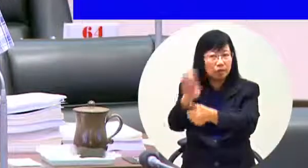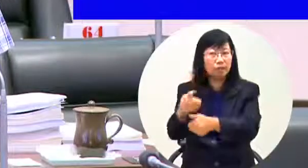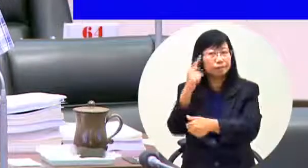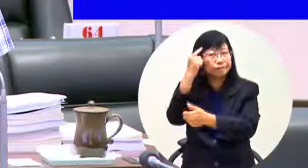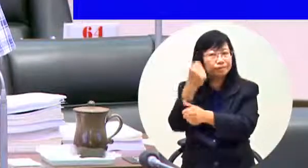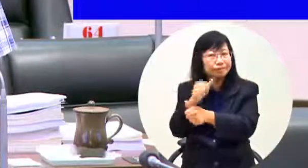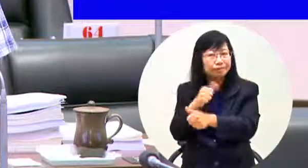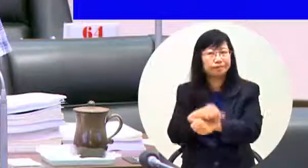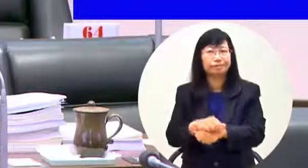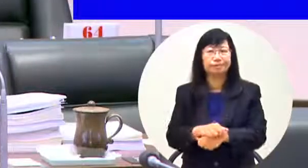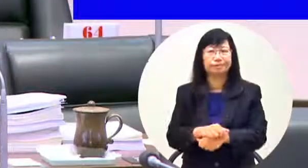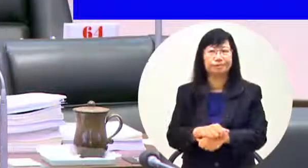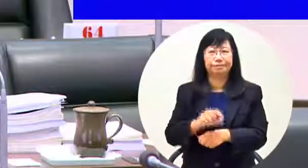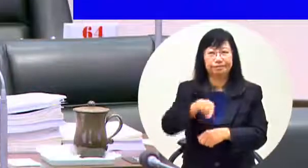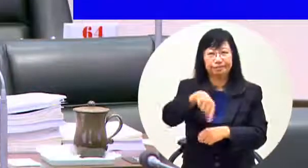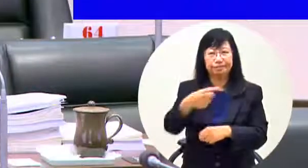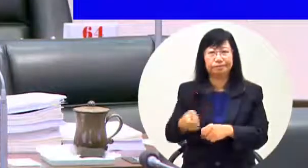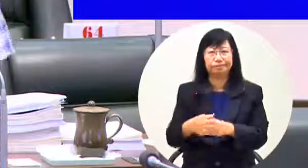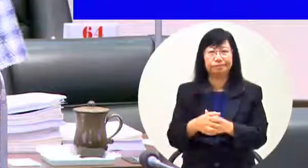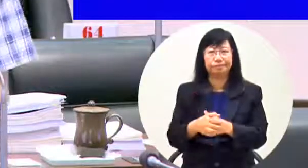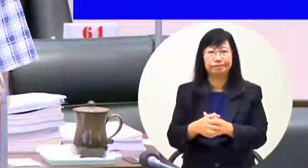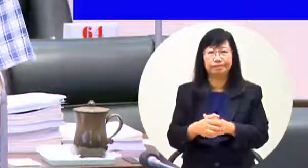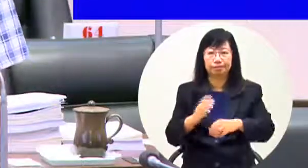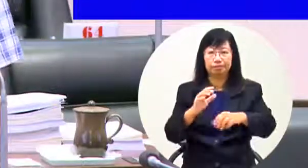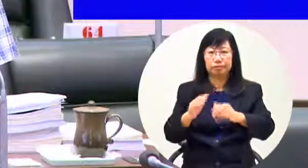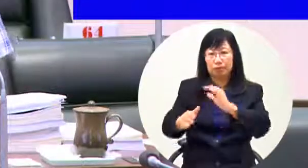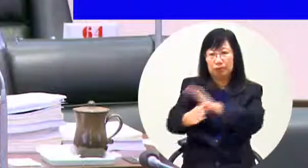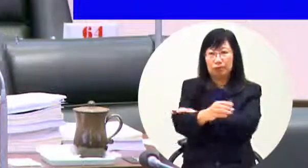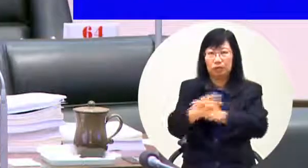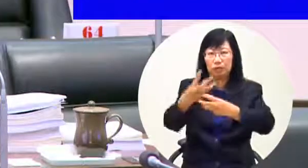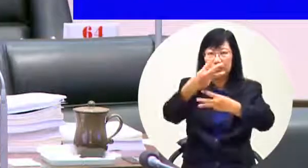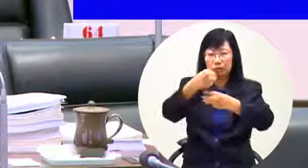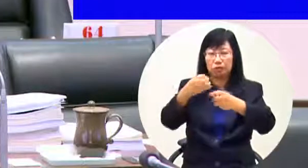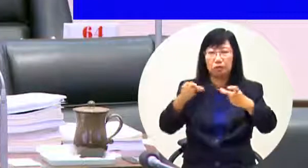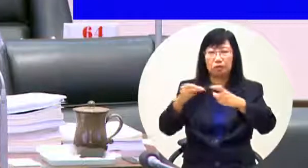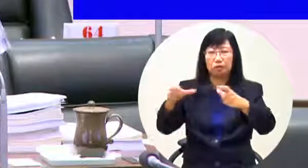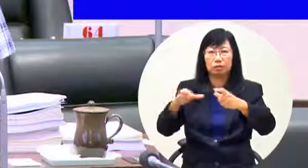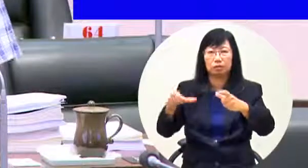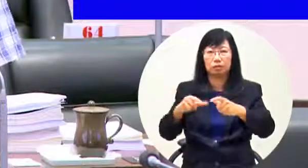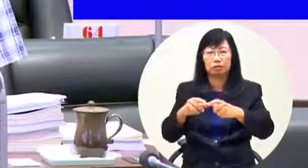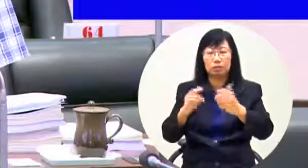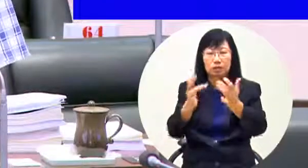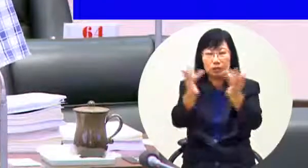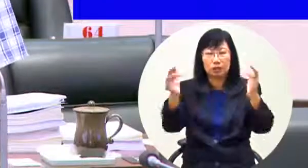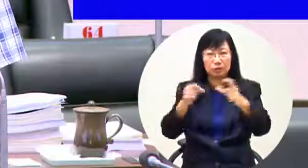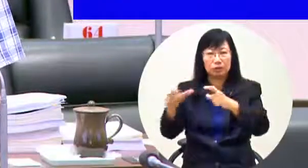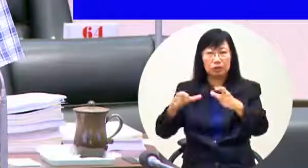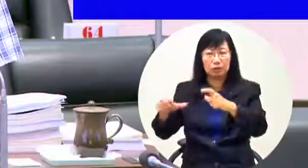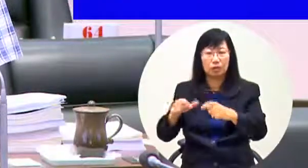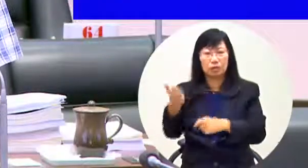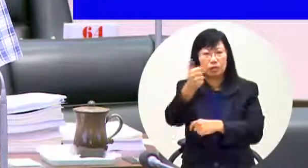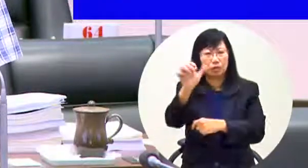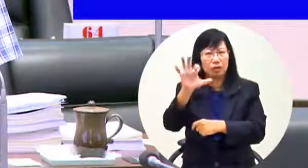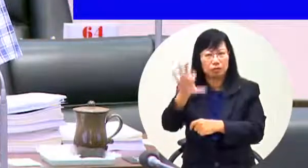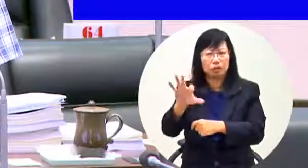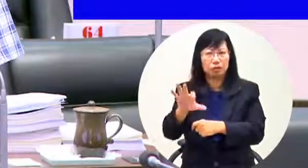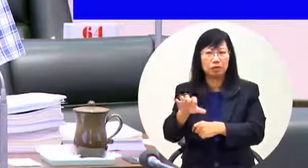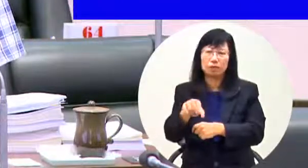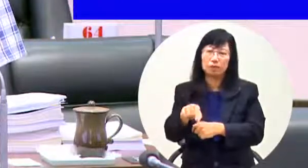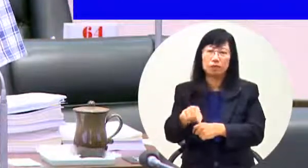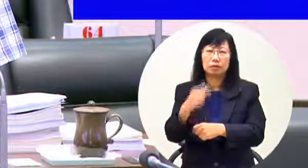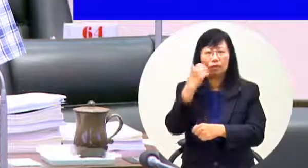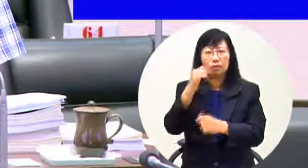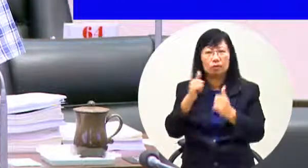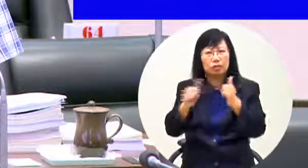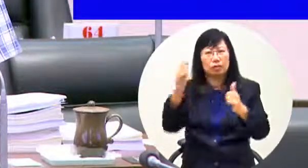右昌森林公园南侧的公厕，我想说民意代表讲啊，公厕哦，应该是要指里面